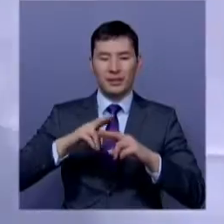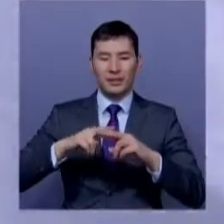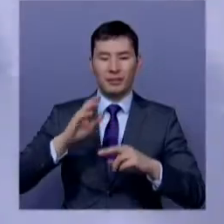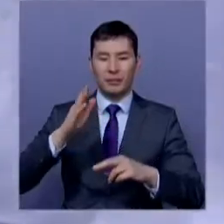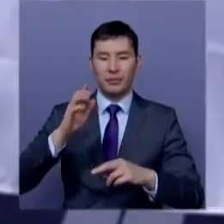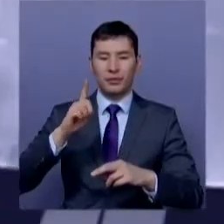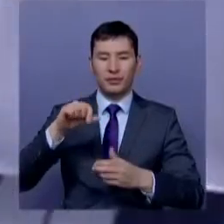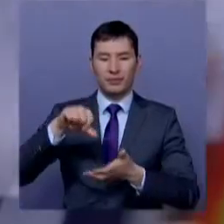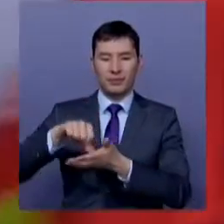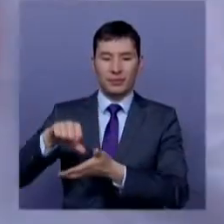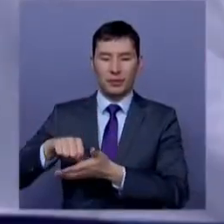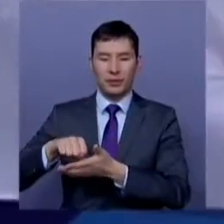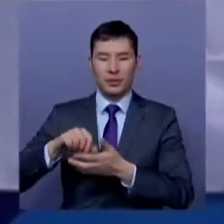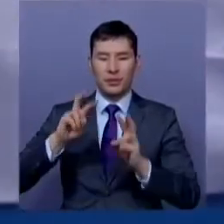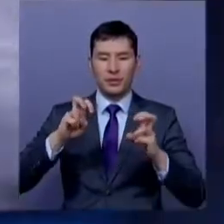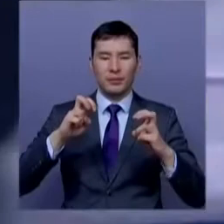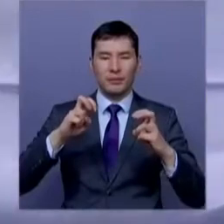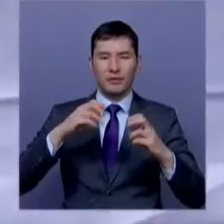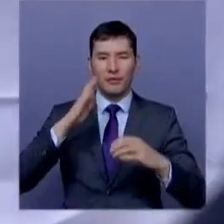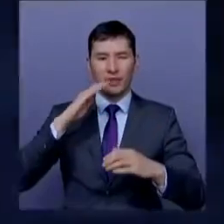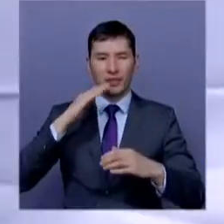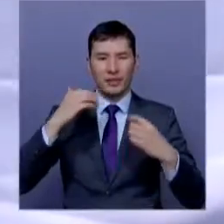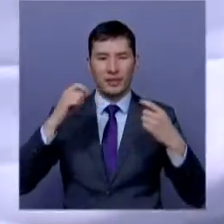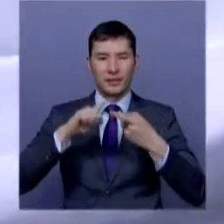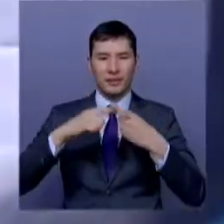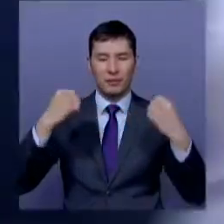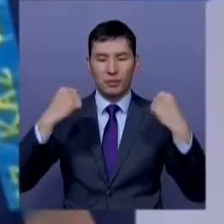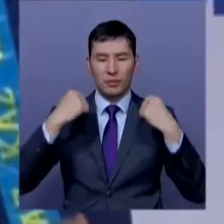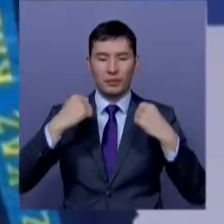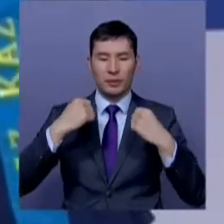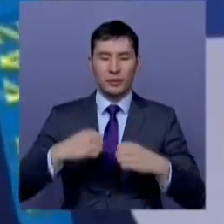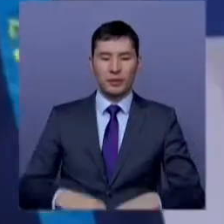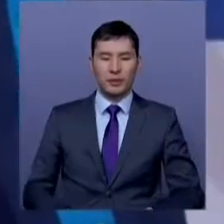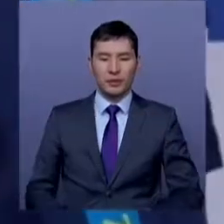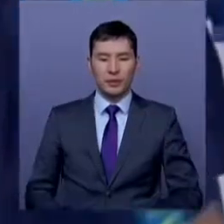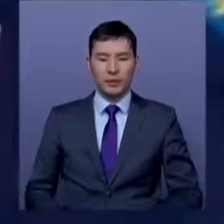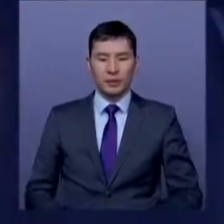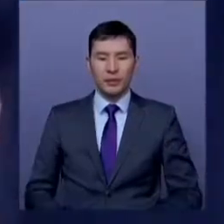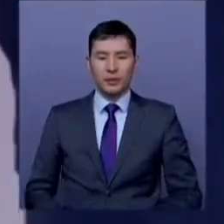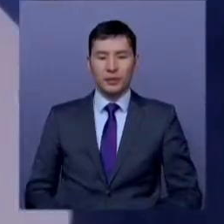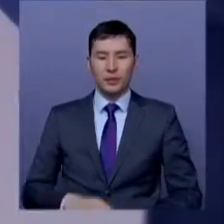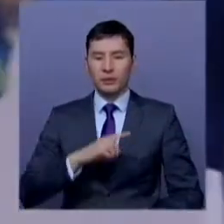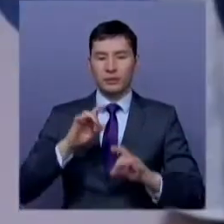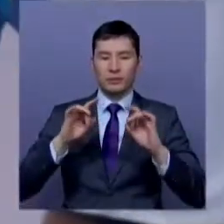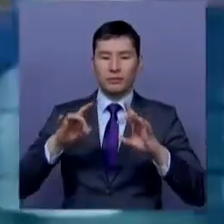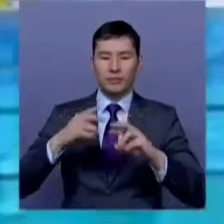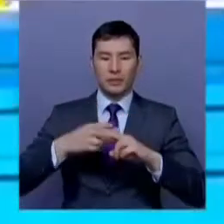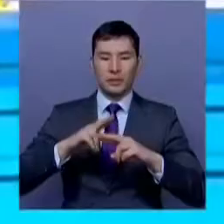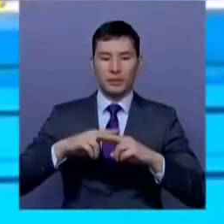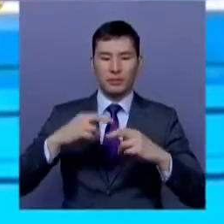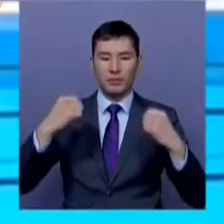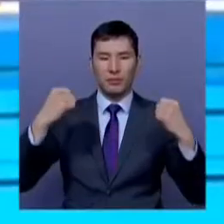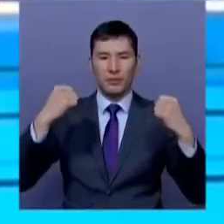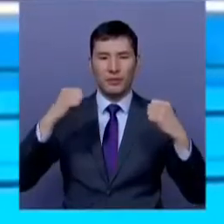алуы мүмкін. Бұл туралы су спорты түрлері федерациясының президенті Андрей Крюков мәлімдеді. Оның айтуынша, халықаралық су спорты